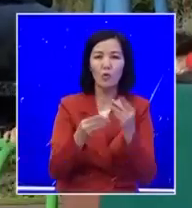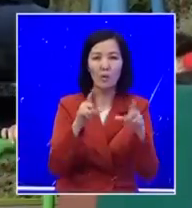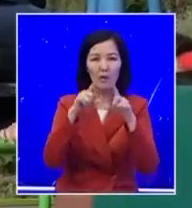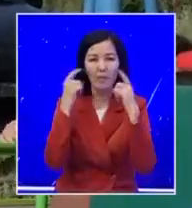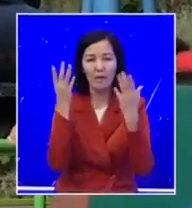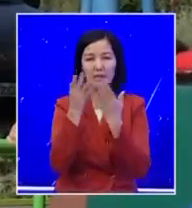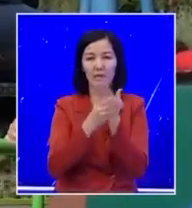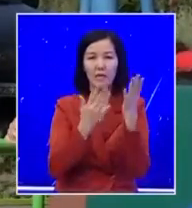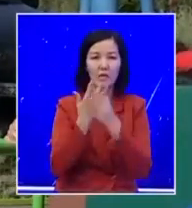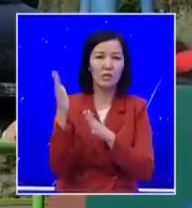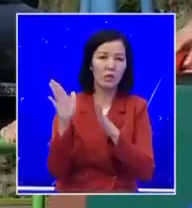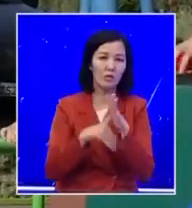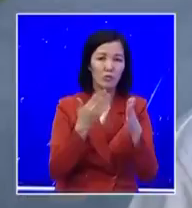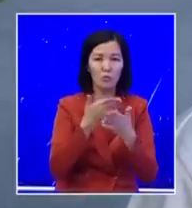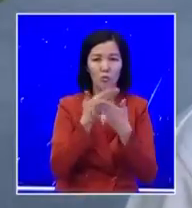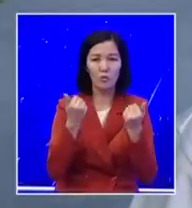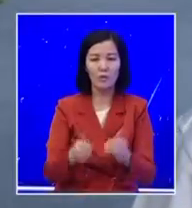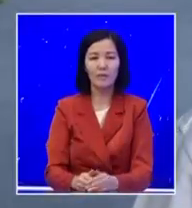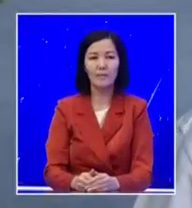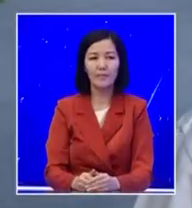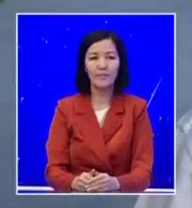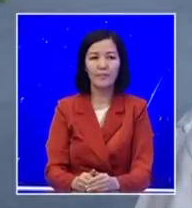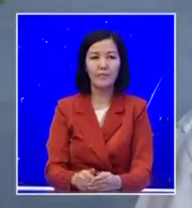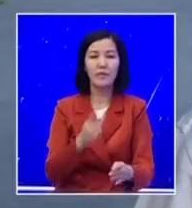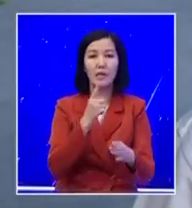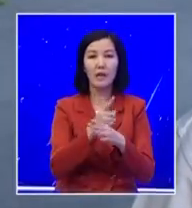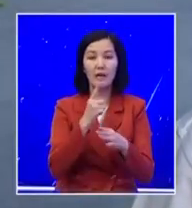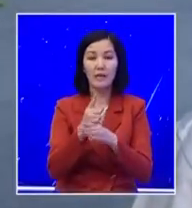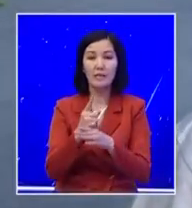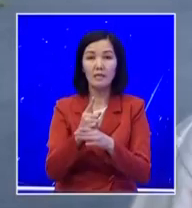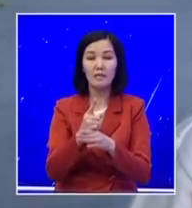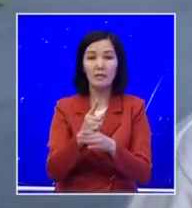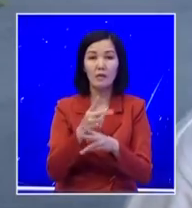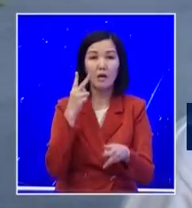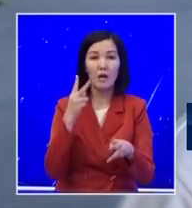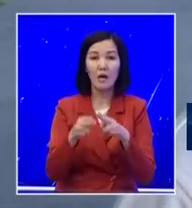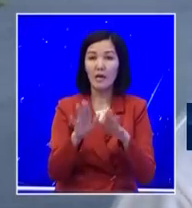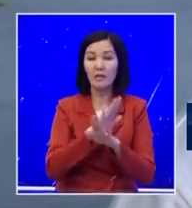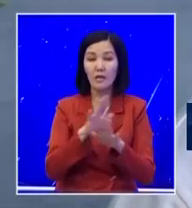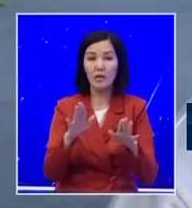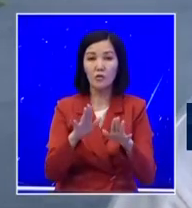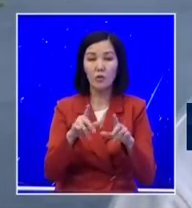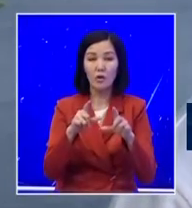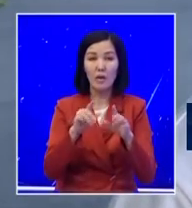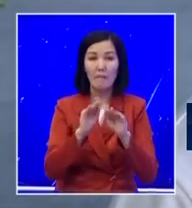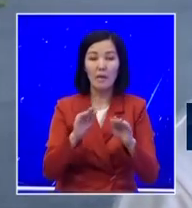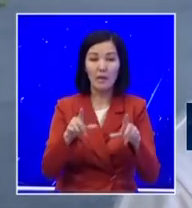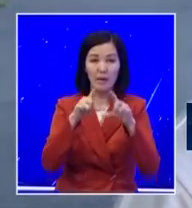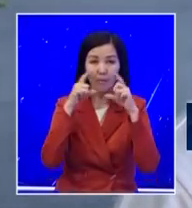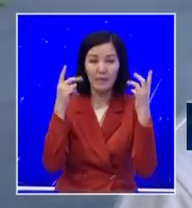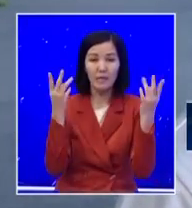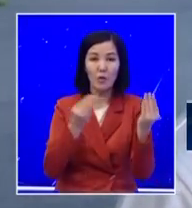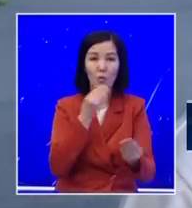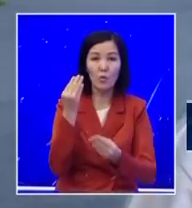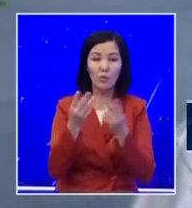нормаларға бағынар емес. Әлі карантин біткен жоқ, маска кию керек. балаларға дикеш жарына ойнаған кезде